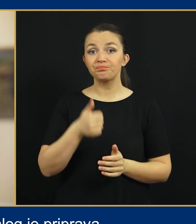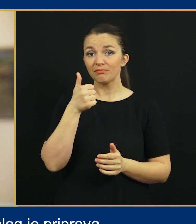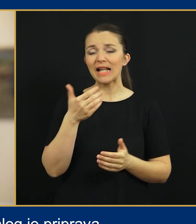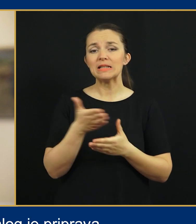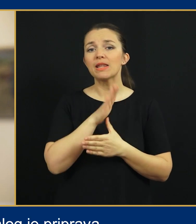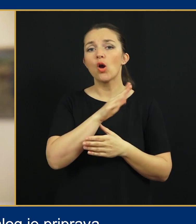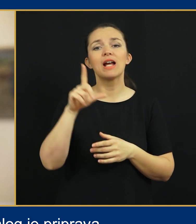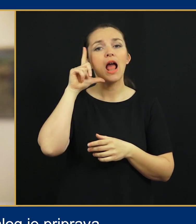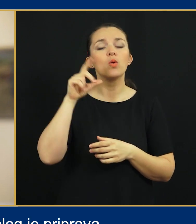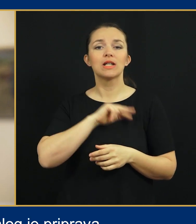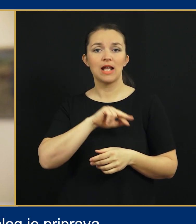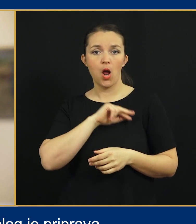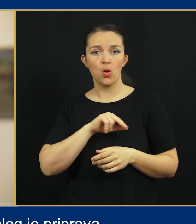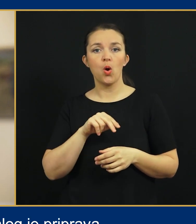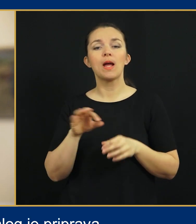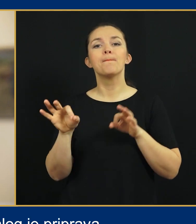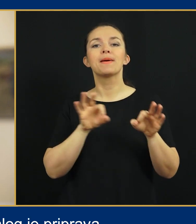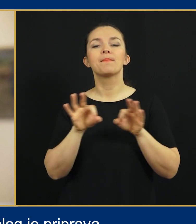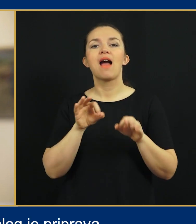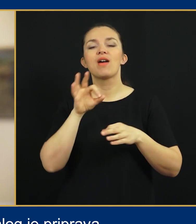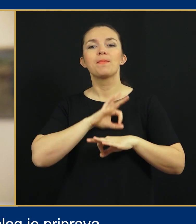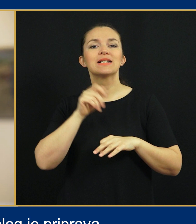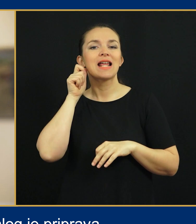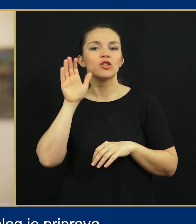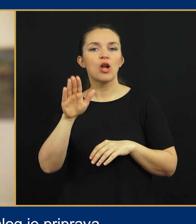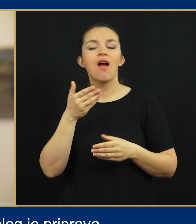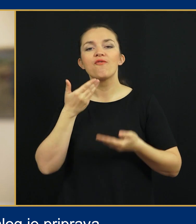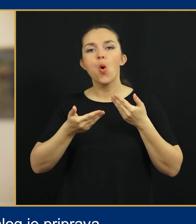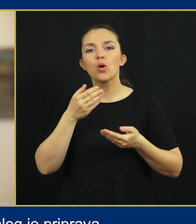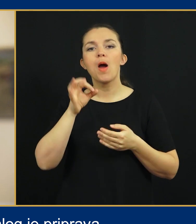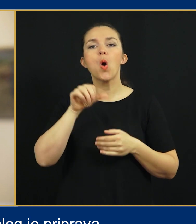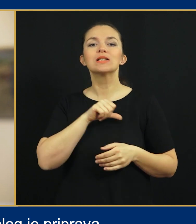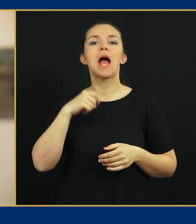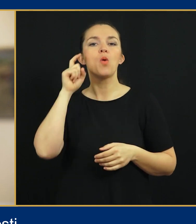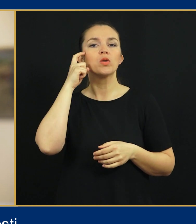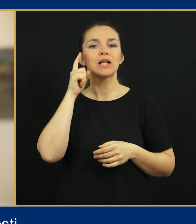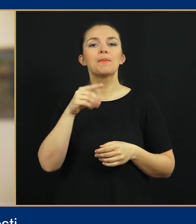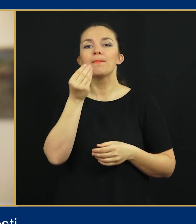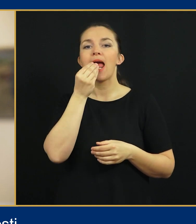izmed njegovih glavnih nalog je priprava predsedničinega foruma o samooskrbi in